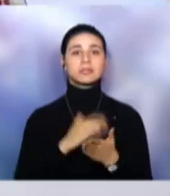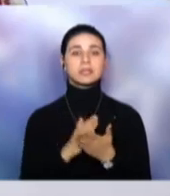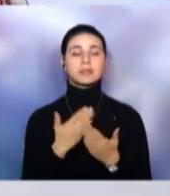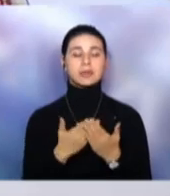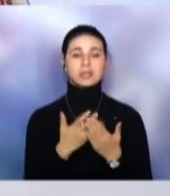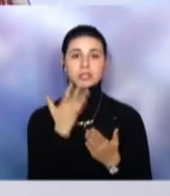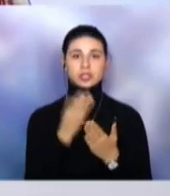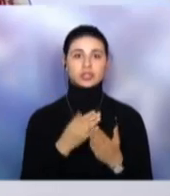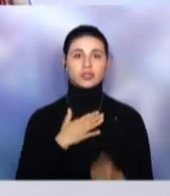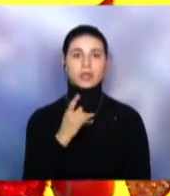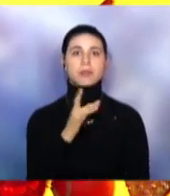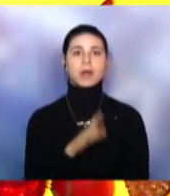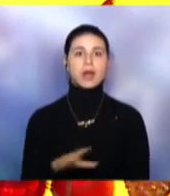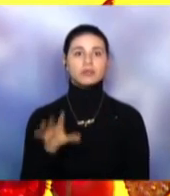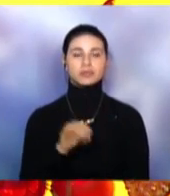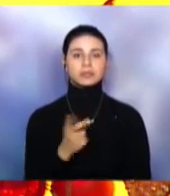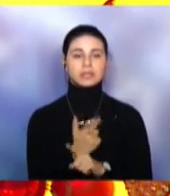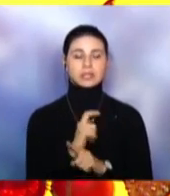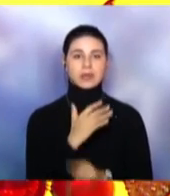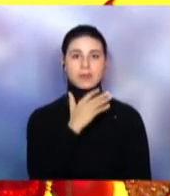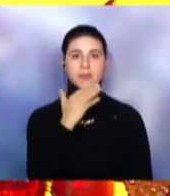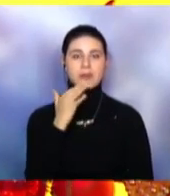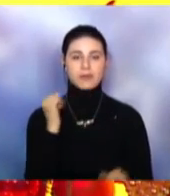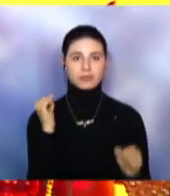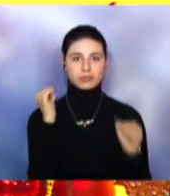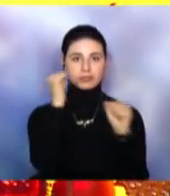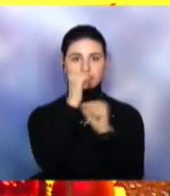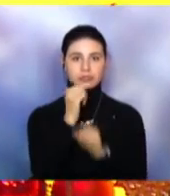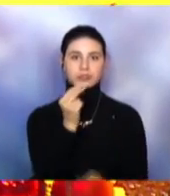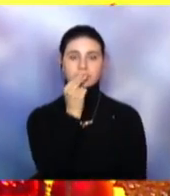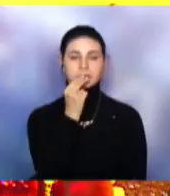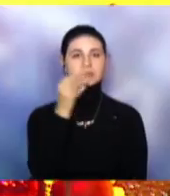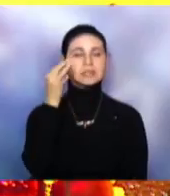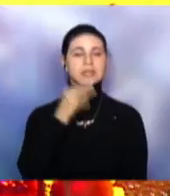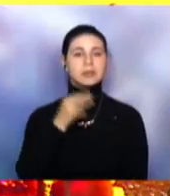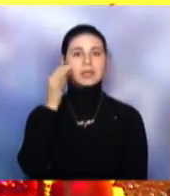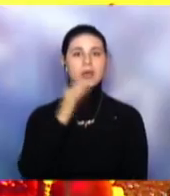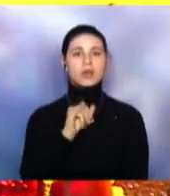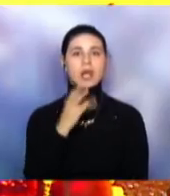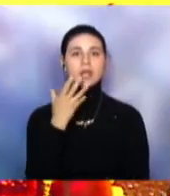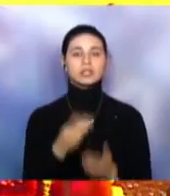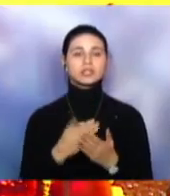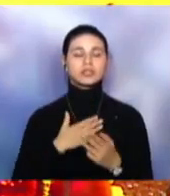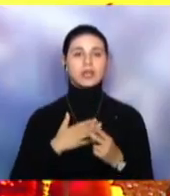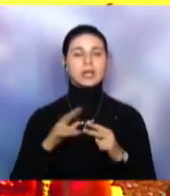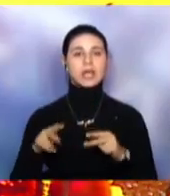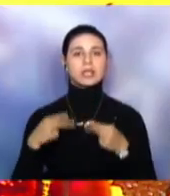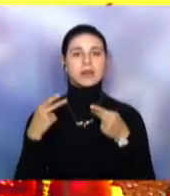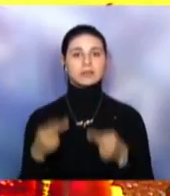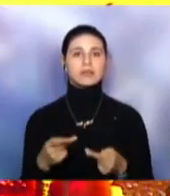თუ ჩვენ ბავშვებს უკონტროლოდ ვაძლევთ საშუალებას, მიირთვან ტკბილეული, ან ჩვენ გადავდივართ